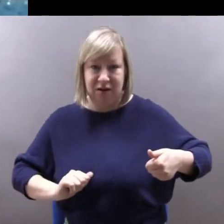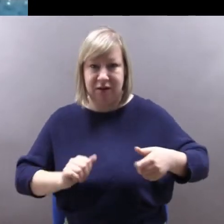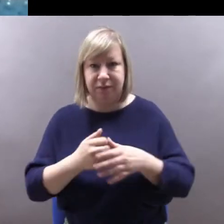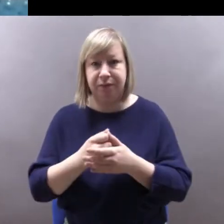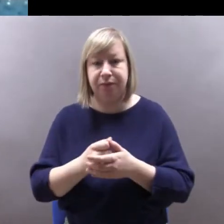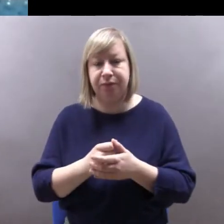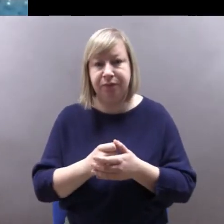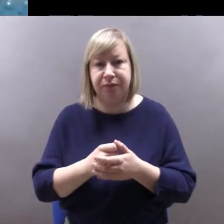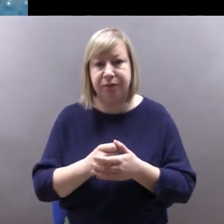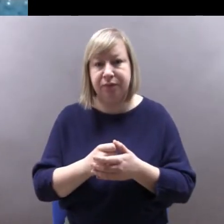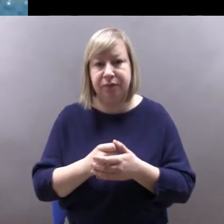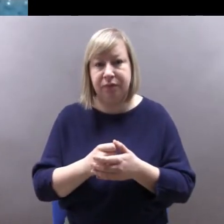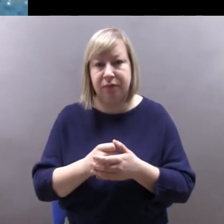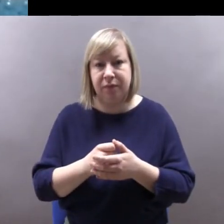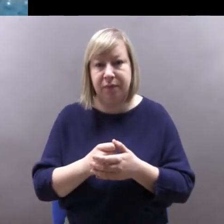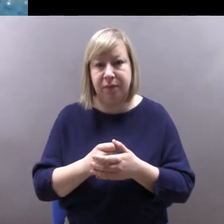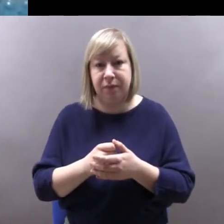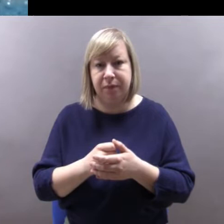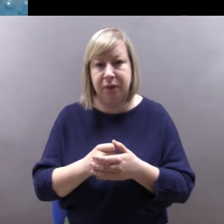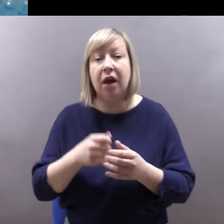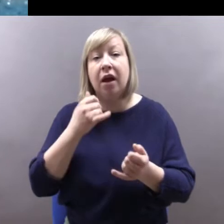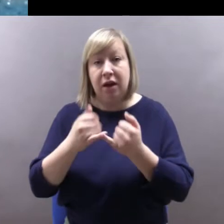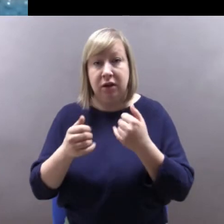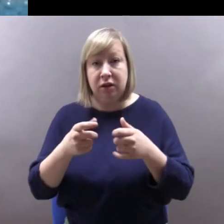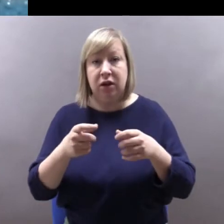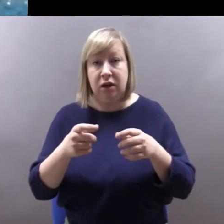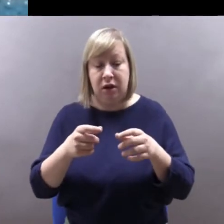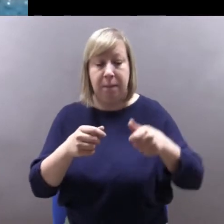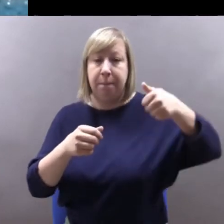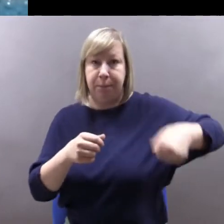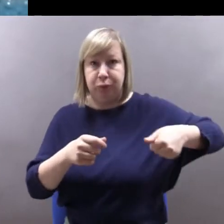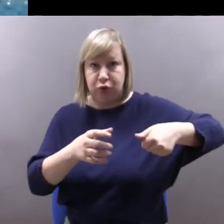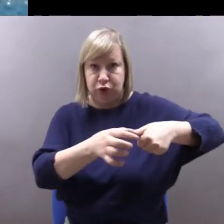sama skorzystać. Jeżeli te przyciski w tym panelu